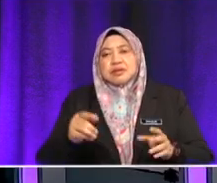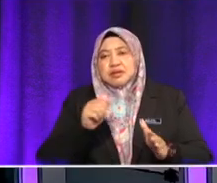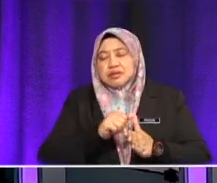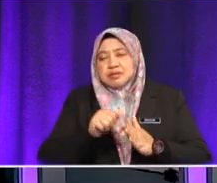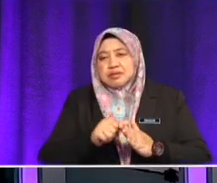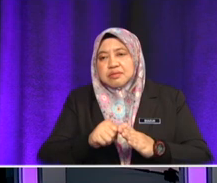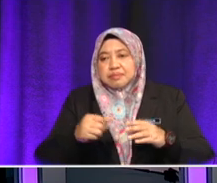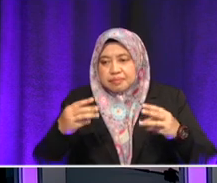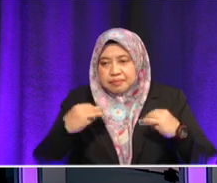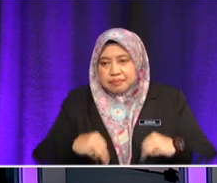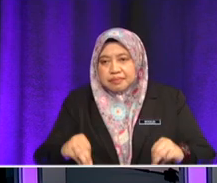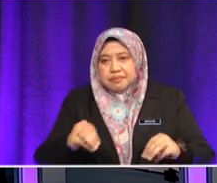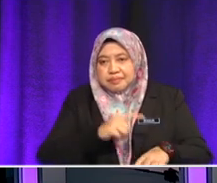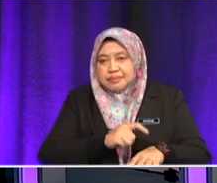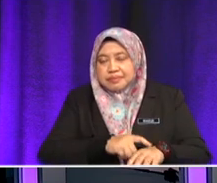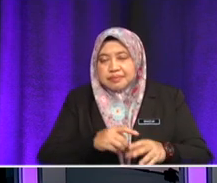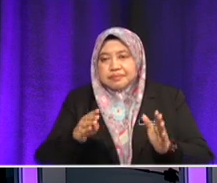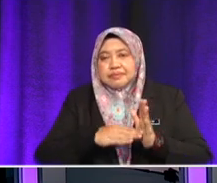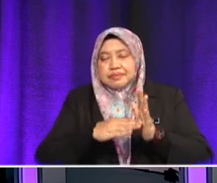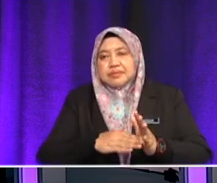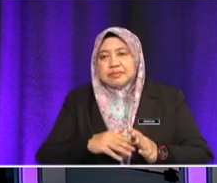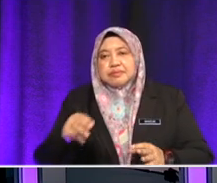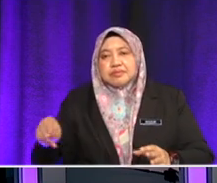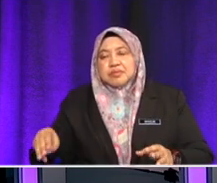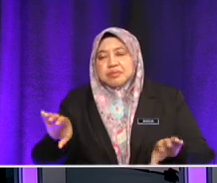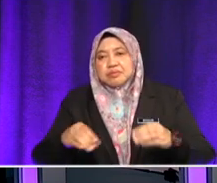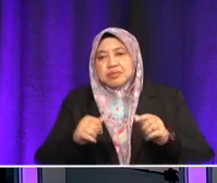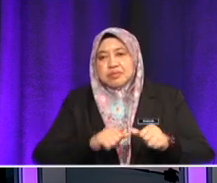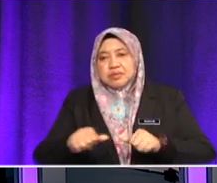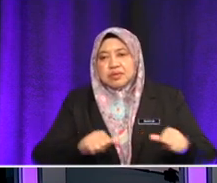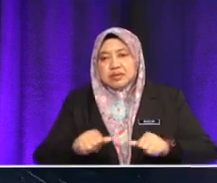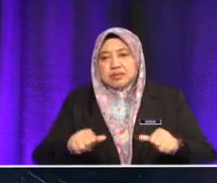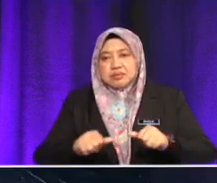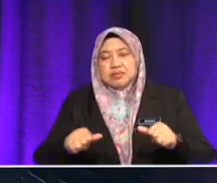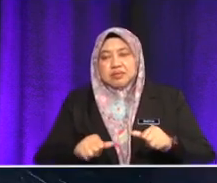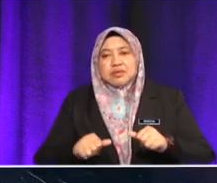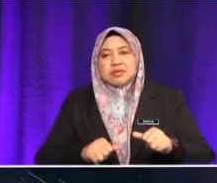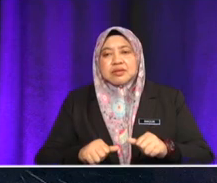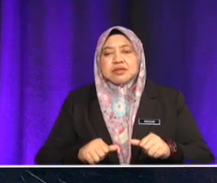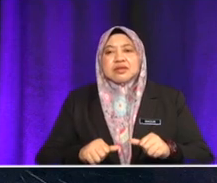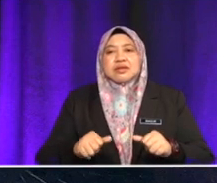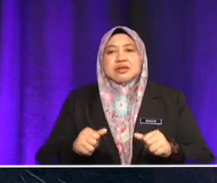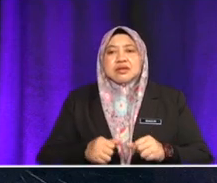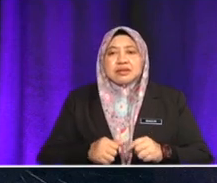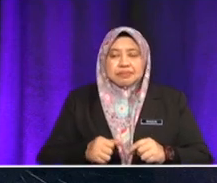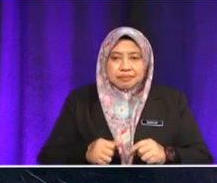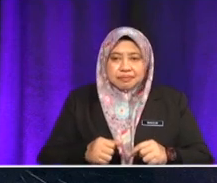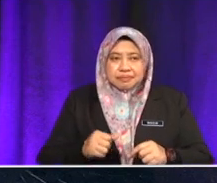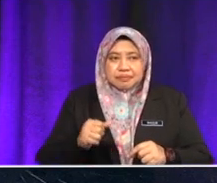membentang guru-guru boleh melaksanakan activity telusuri galeri ataupun dengan izin